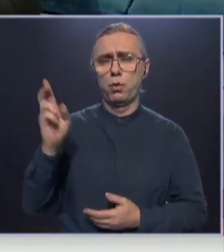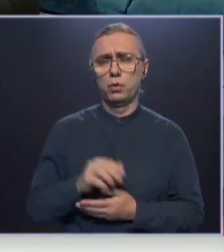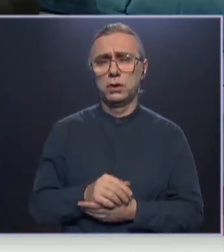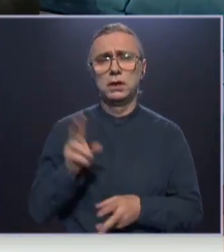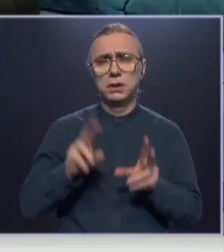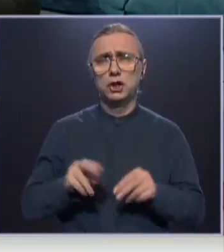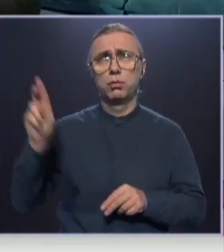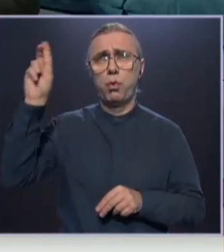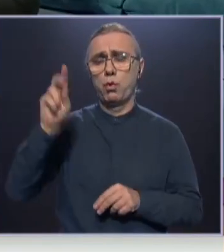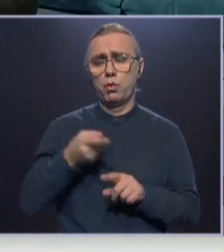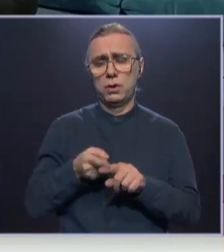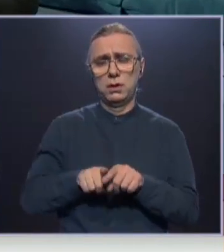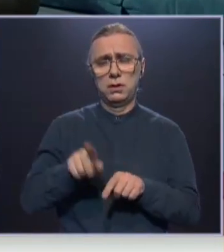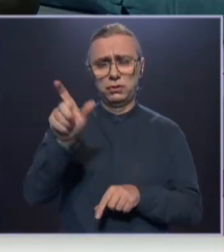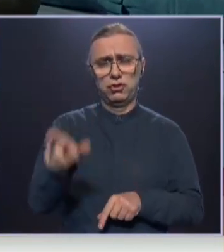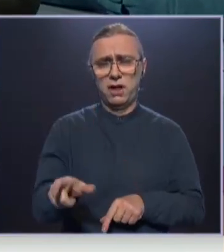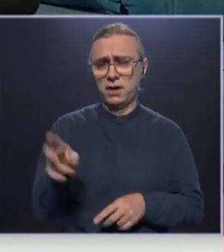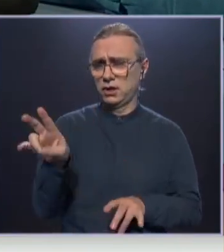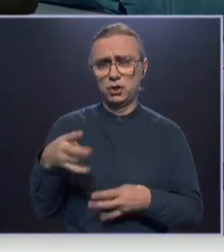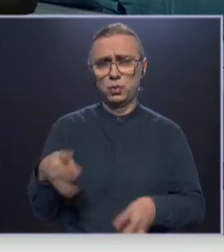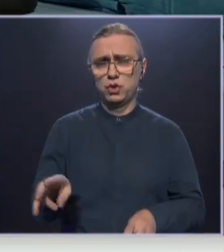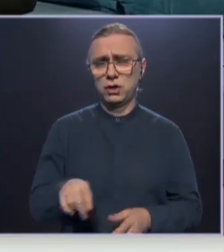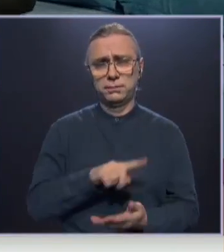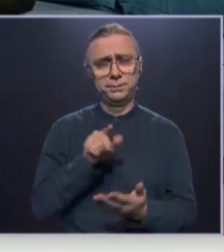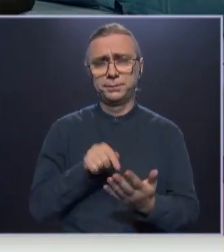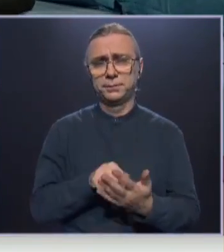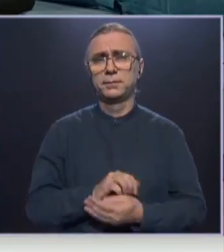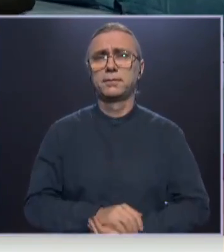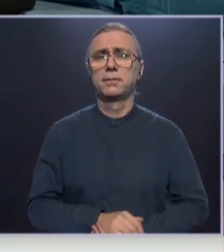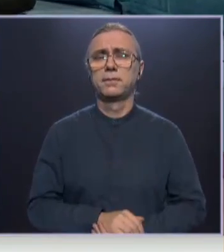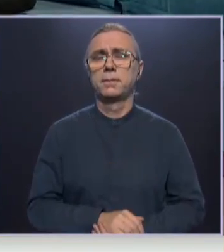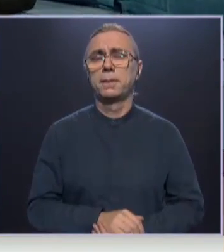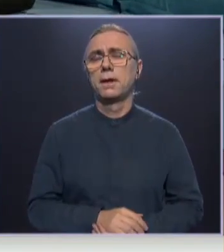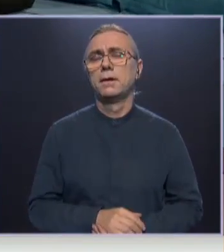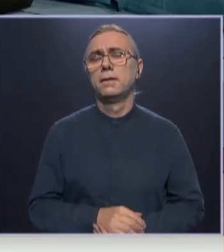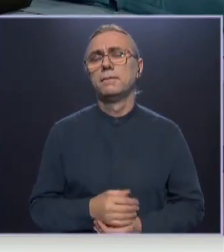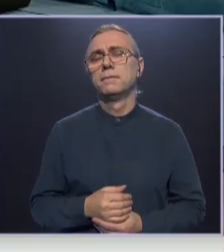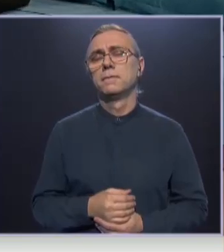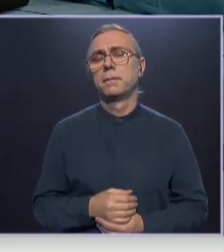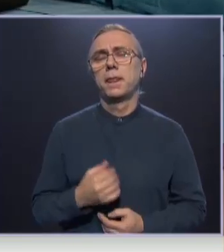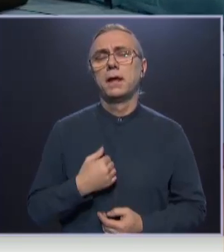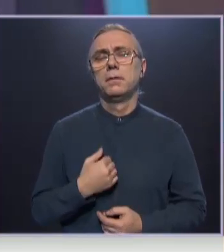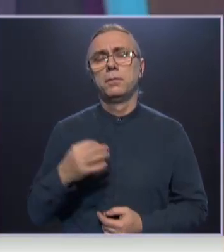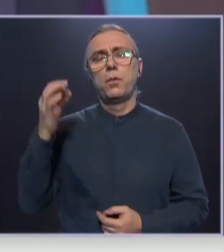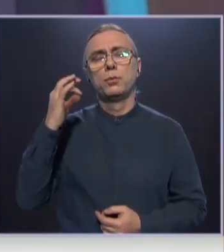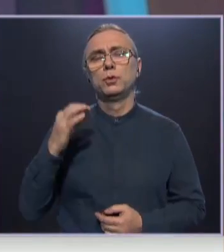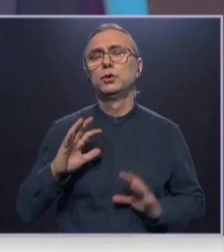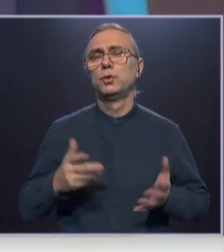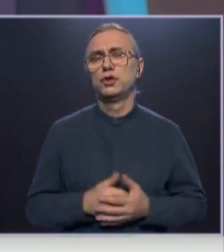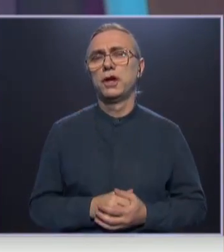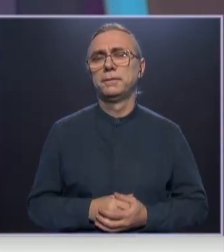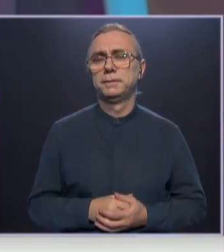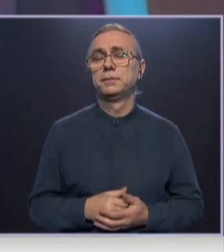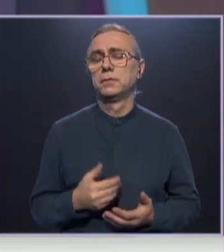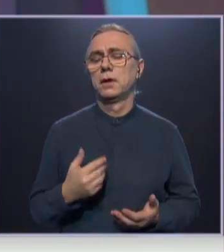читала в такой момент, когда батюшка рассказывает, как к нему в храм прибежала женщина, упала буквально на колени и стала плакать. Он к ней